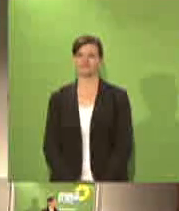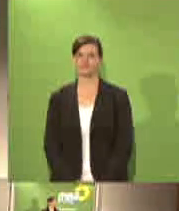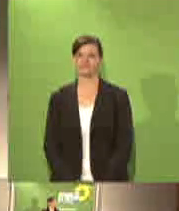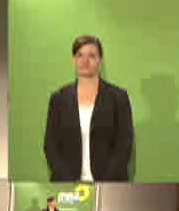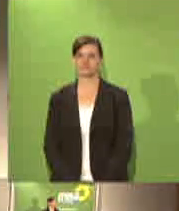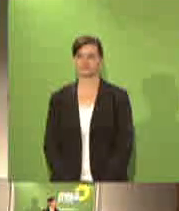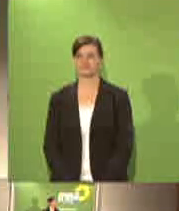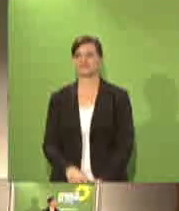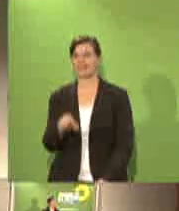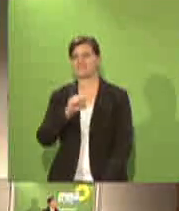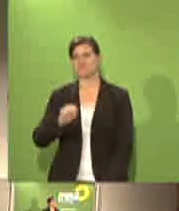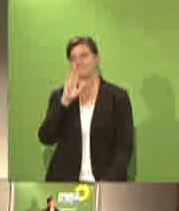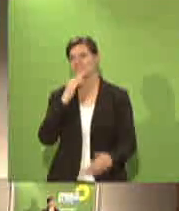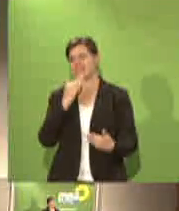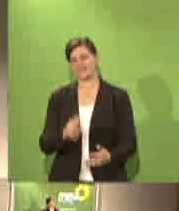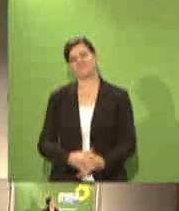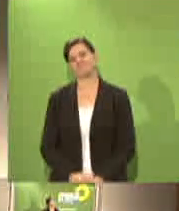Vielen Dank, Sebastian.